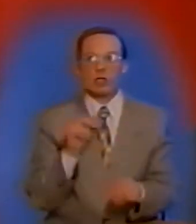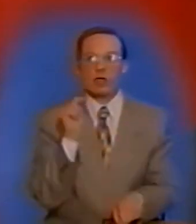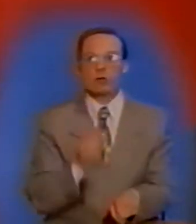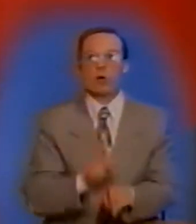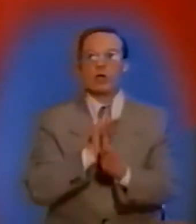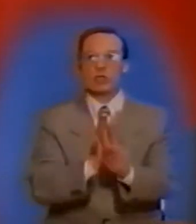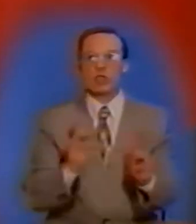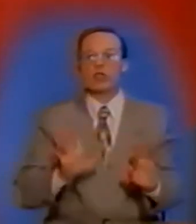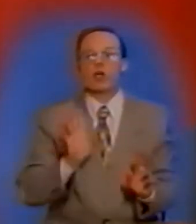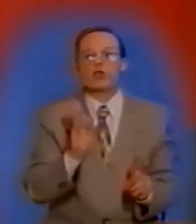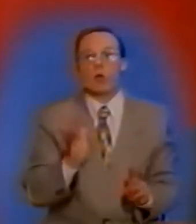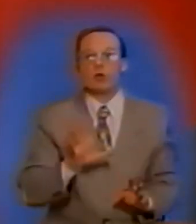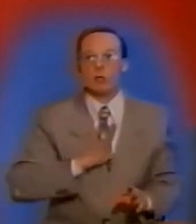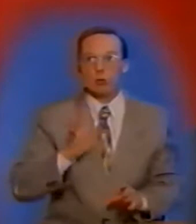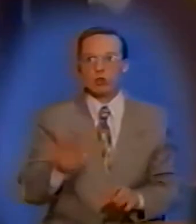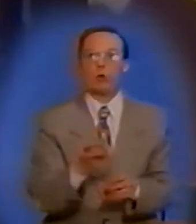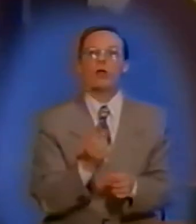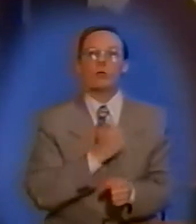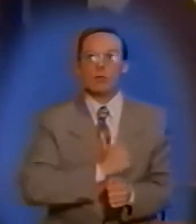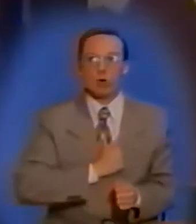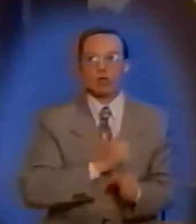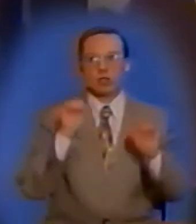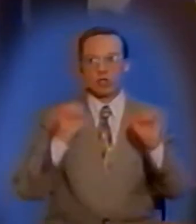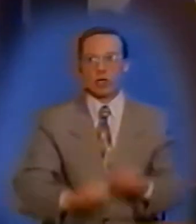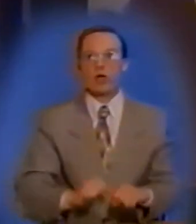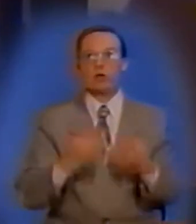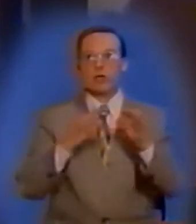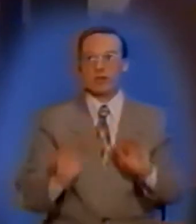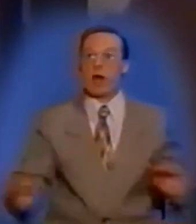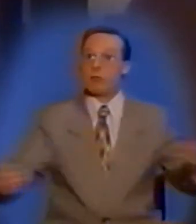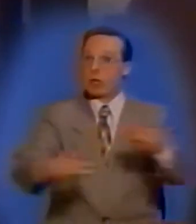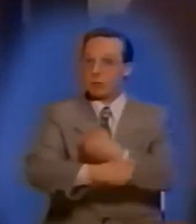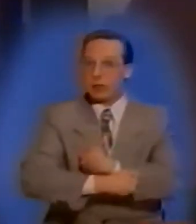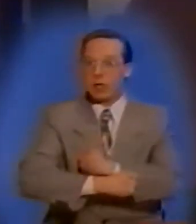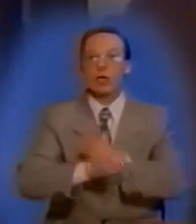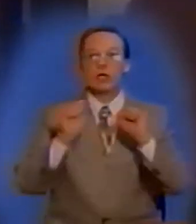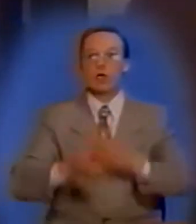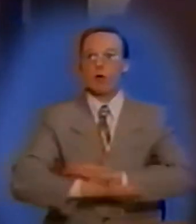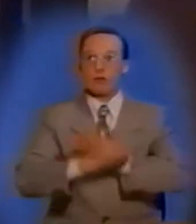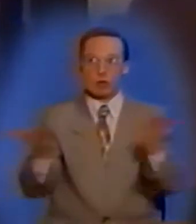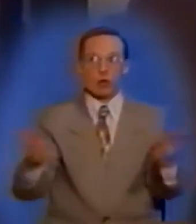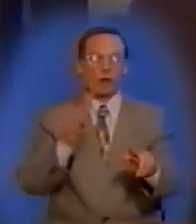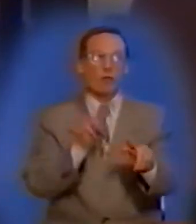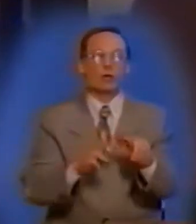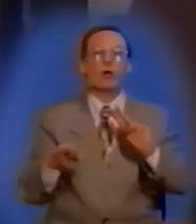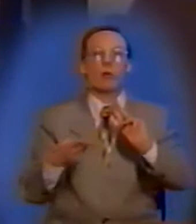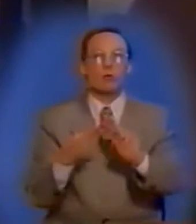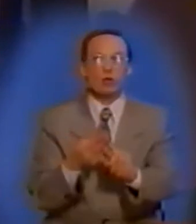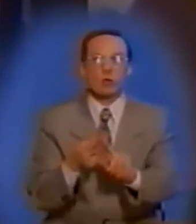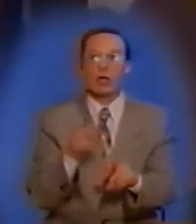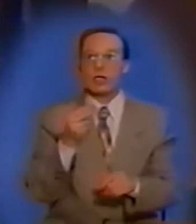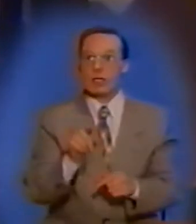aš kažko būčiau bijojęs. Ir aš galėjau laisvai apkabinti jį. Aš galėjau laisvai viešoje vietoje pabučiuoti. Nu, bet ne